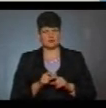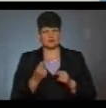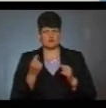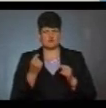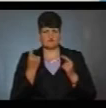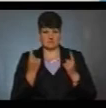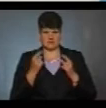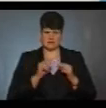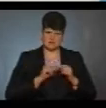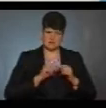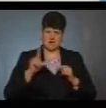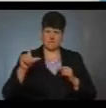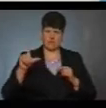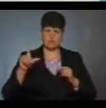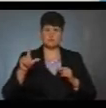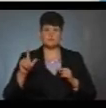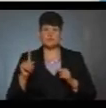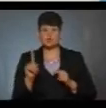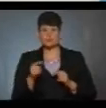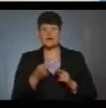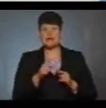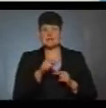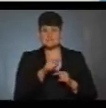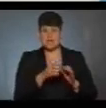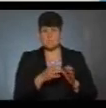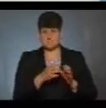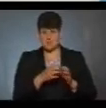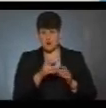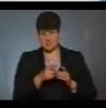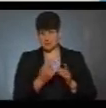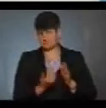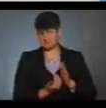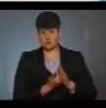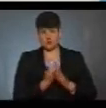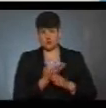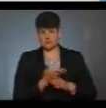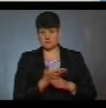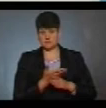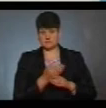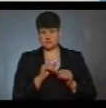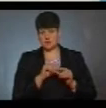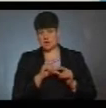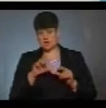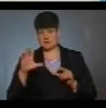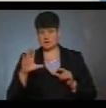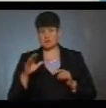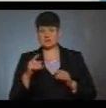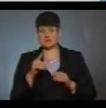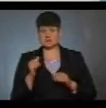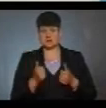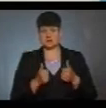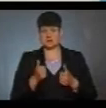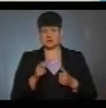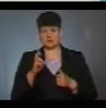ривок, що, скажімо, ця партія, як новачок, зрівнялась практично з